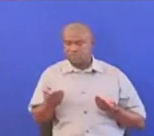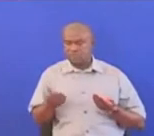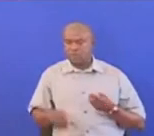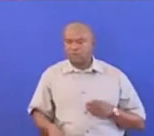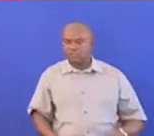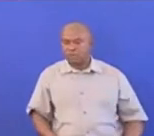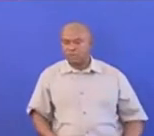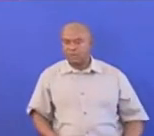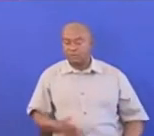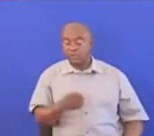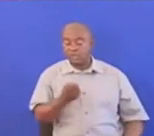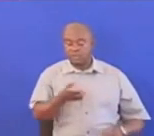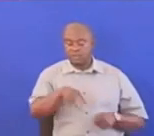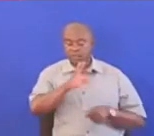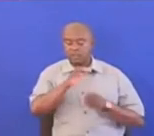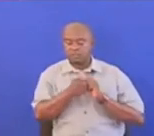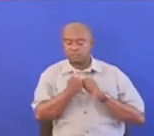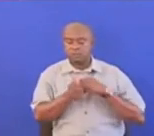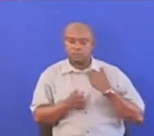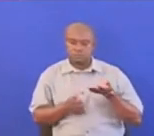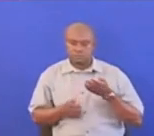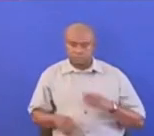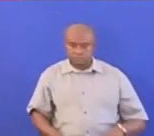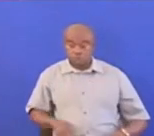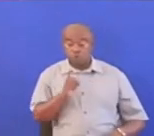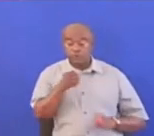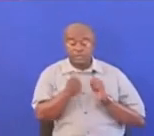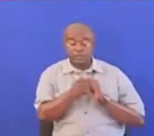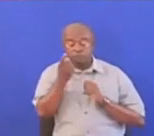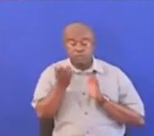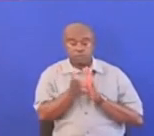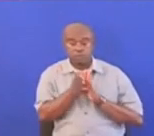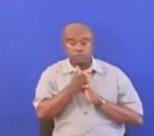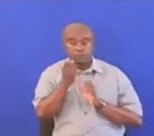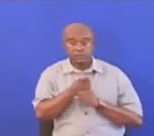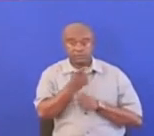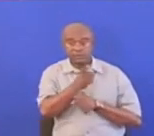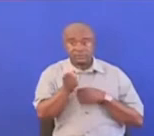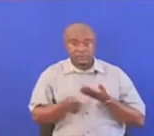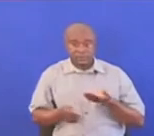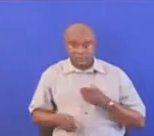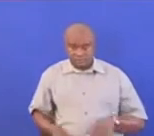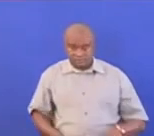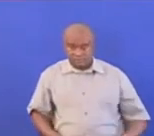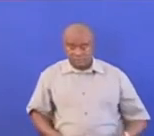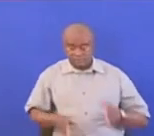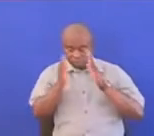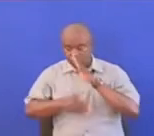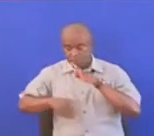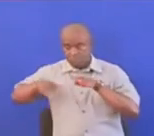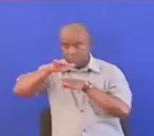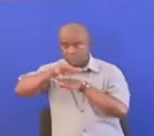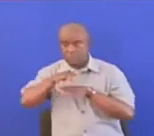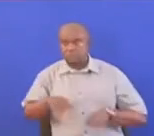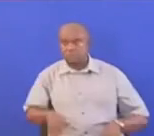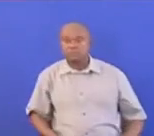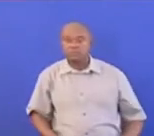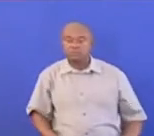na rasilimali hizi. Lakini tuna tatizo moja, naomba tulifanyie kazi Mheshimiwa Mwenyekiti. Mheshimiwa